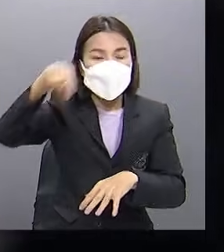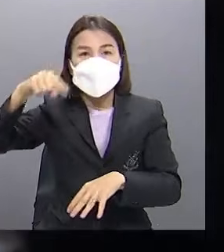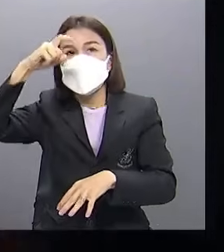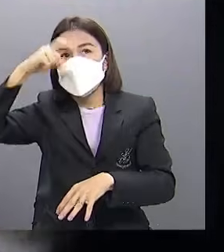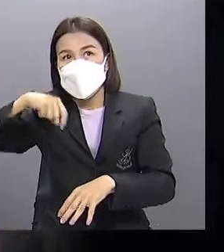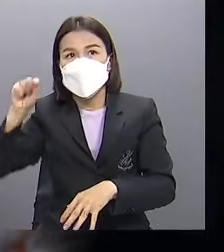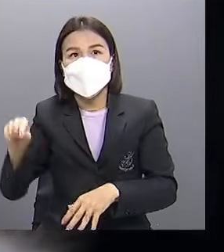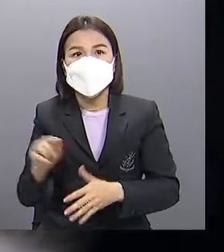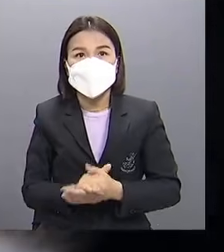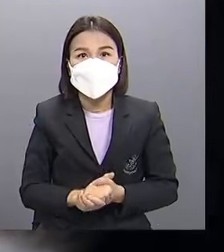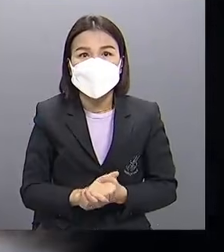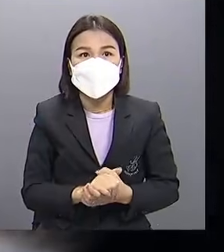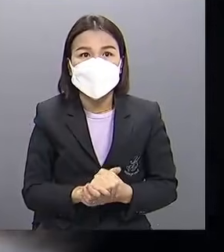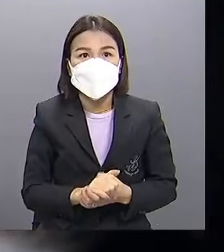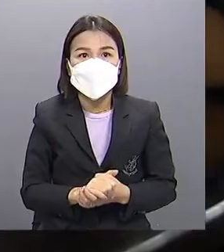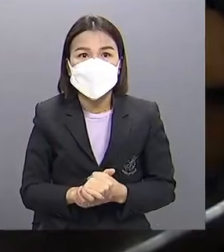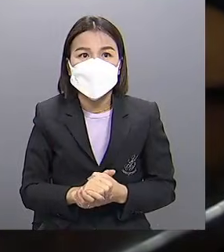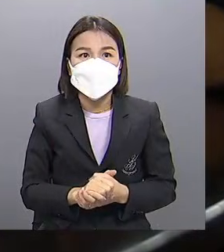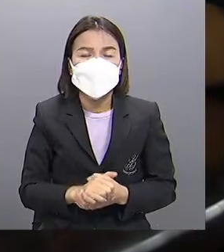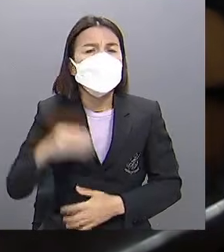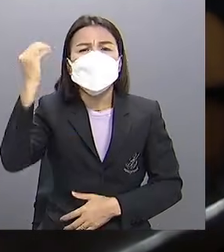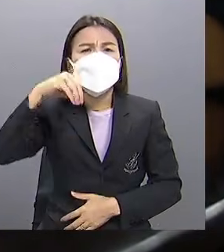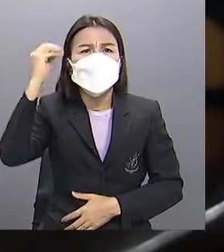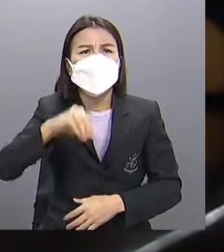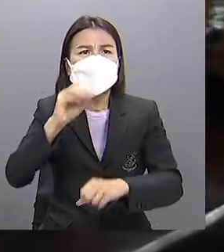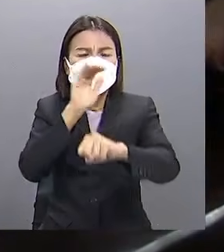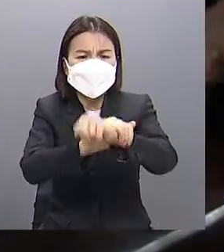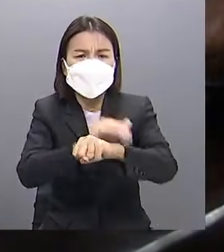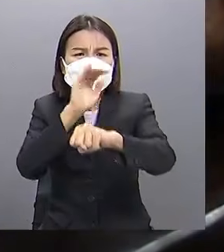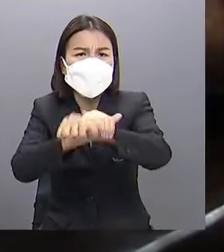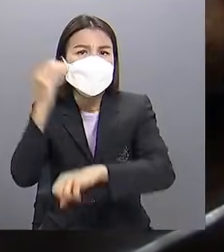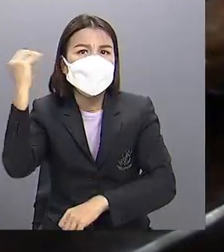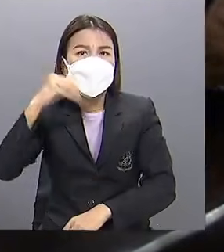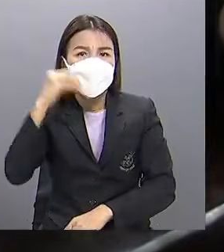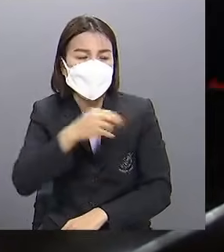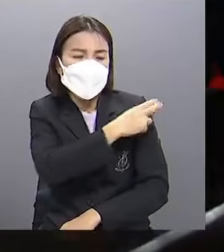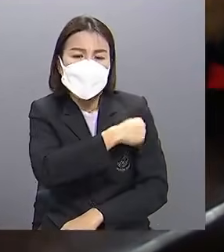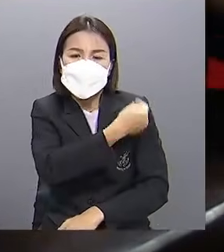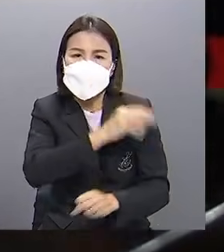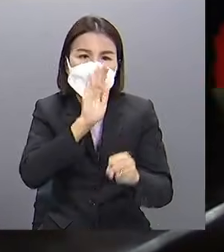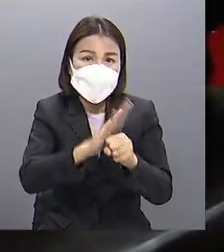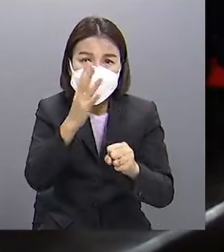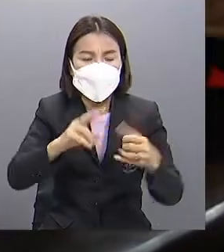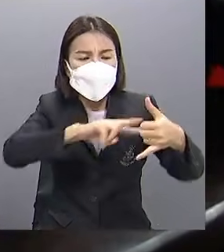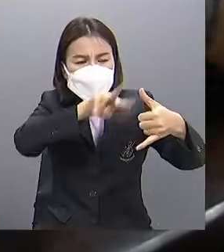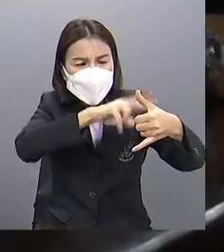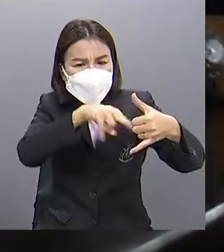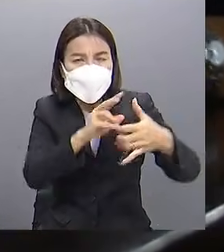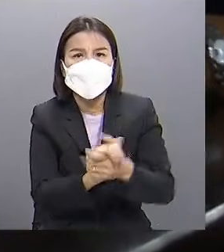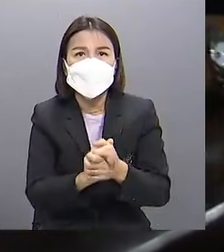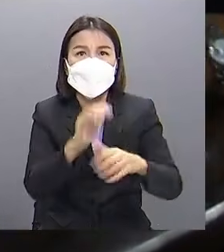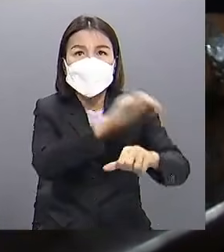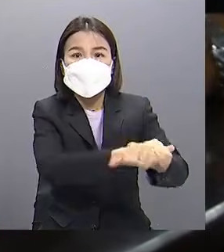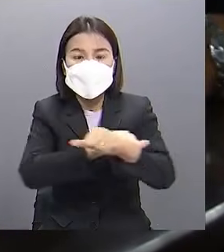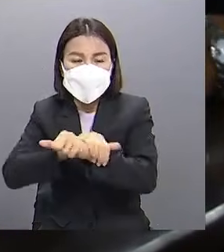มาทุกวันเราก็จับได้ทุกวันเราไม่ไหวแล้วว่ากำลังของแพทย์เราก็ไม่ไหวจะต้องมาตรวจโควิดเขาอีกคือพอจับได้ปุ๊บเราก็ผลักดันอย่างเดียวผ